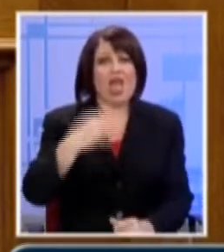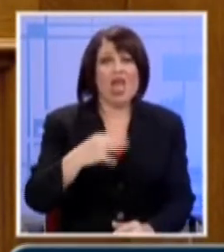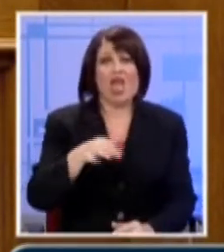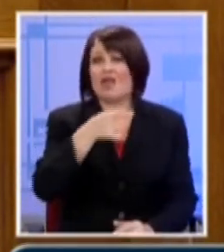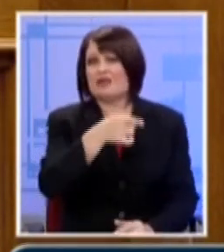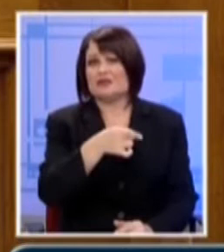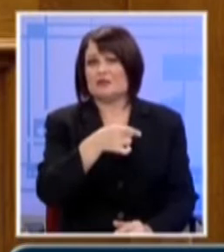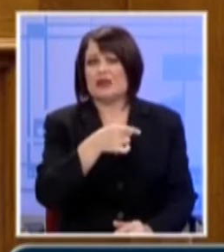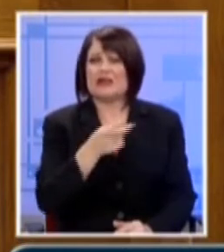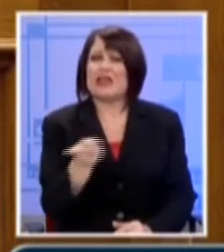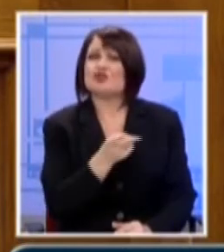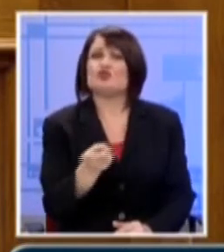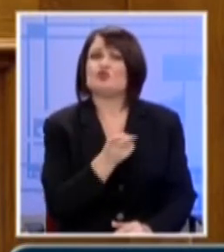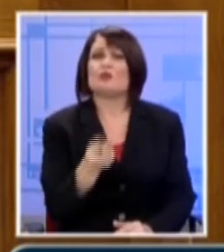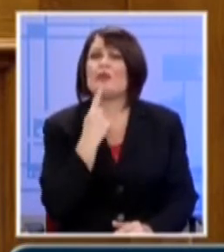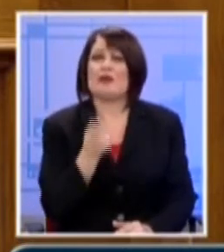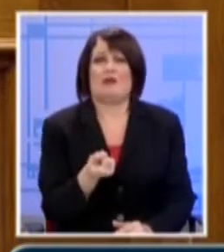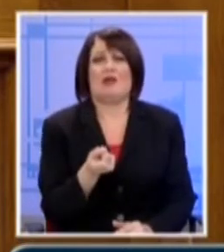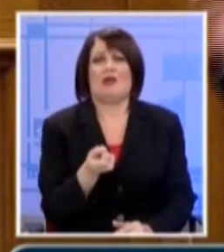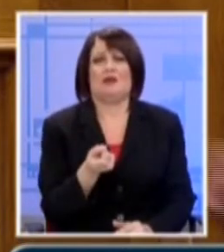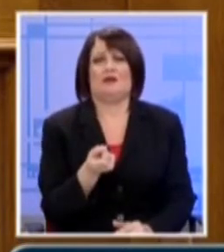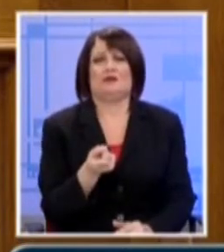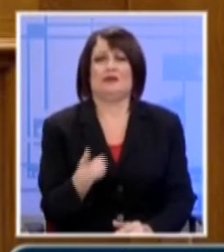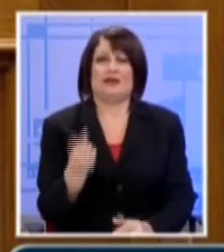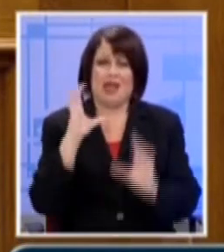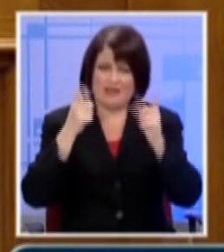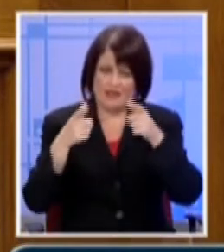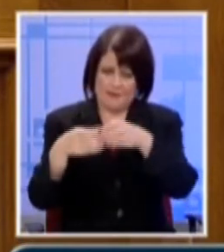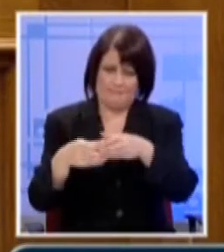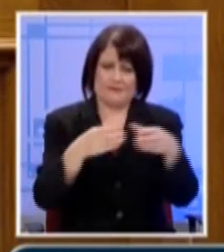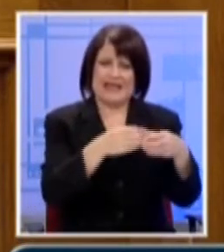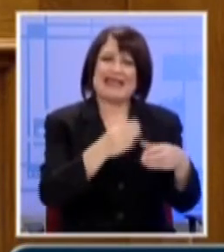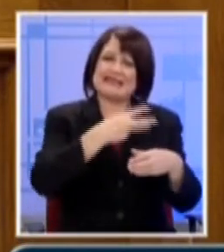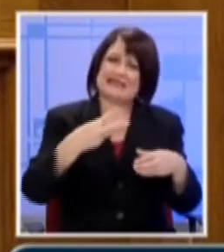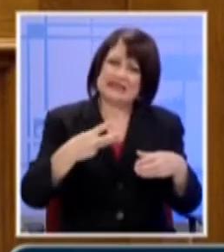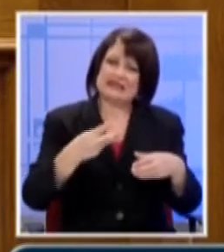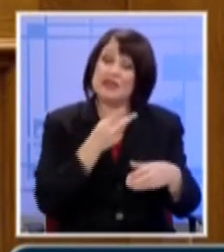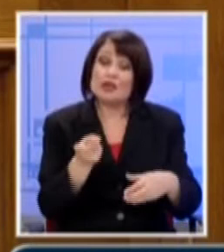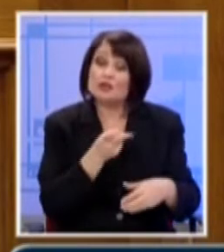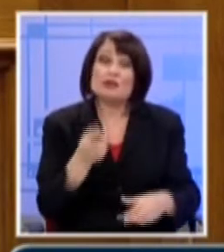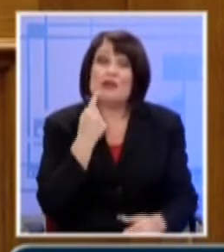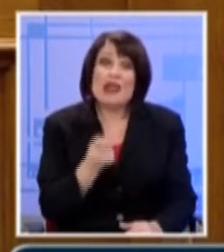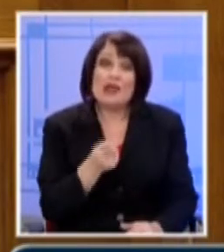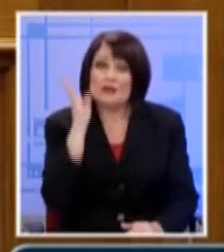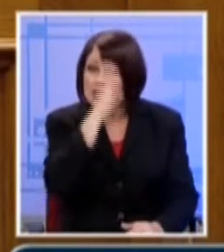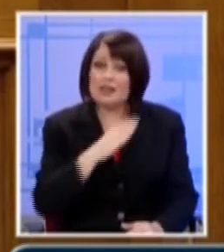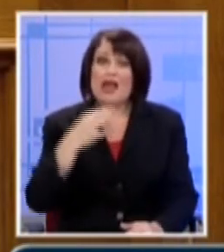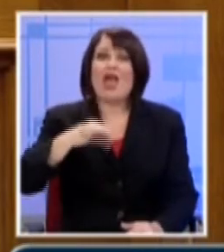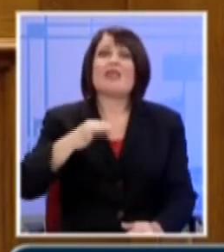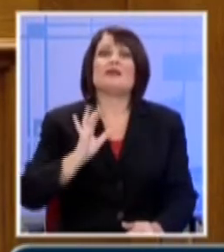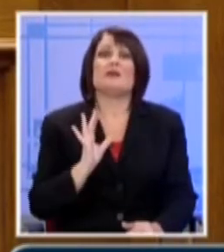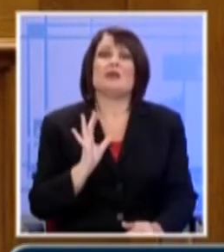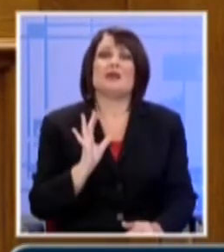και απευθύνομαι και στις δύο πολιτικές δυνάμεις, τη Νέα Δημοκρατία και τον ΣΥΡΙΖΑ, θέλετε να την κρύψετε πίσω